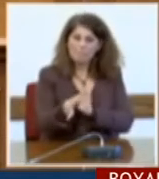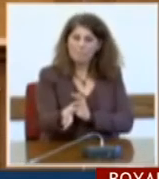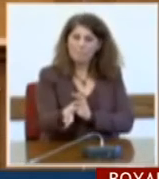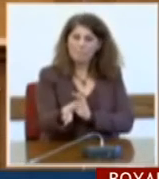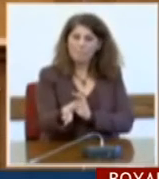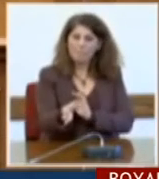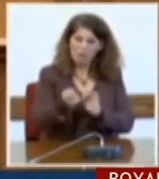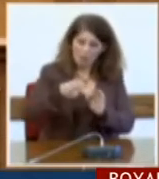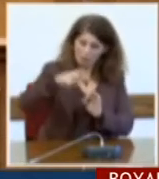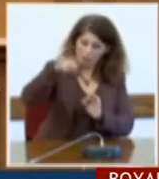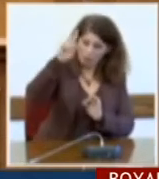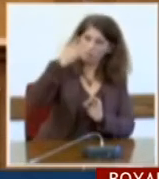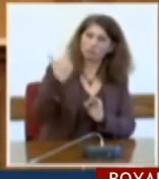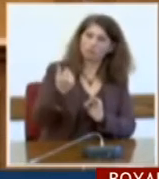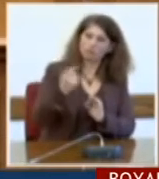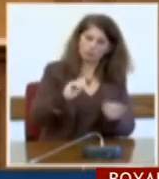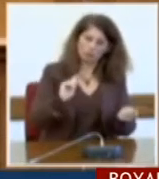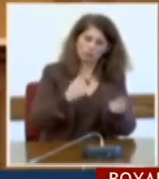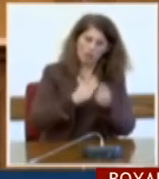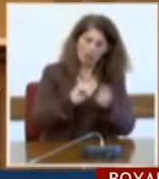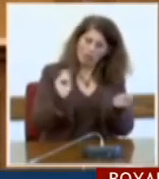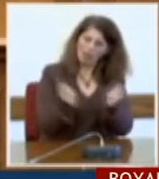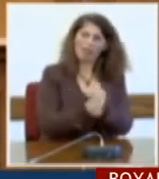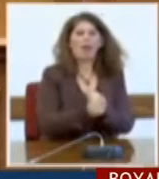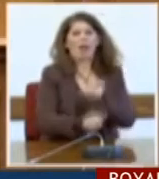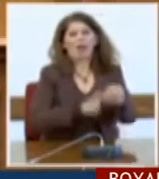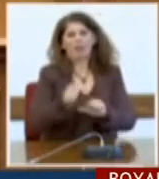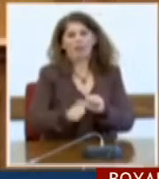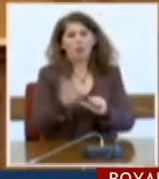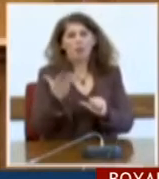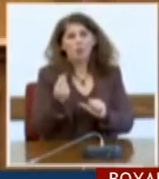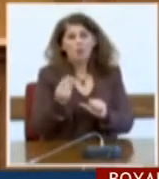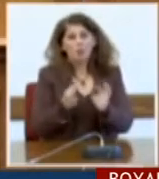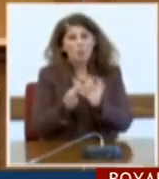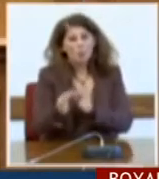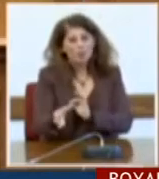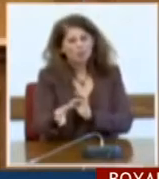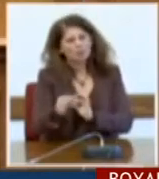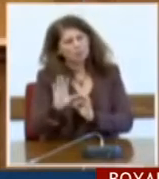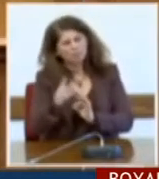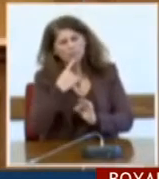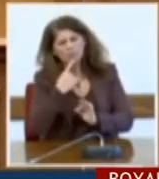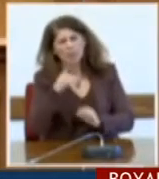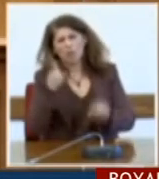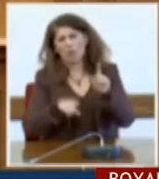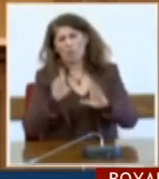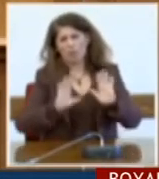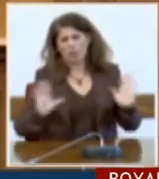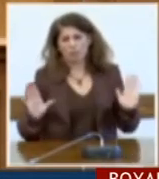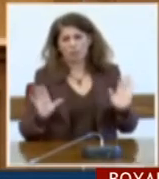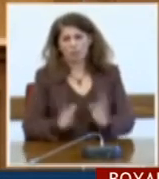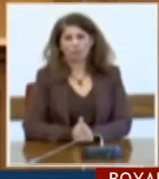ανατιμήσεων. Θέλω να θυμίσω πολλά από αυτά τα μέτρα, ενδεικτικά αναφέρω μόνο κάποια.